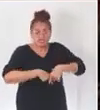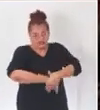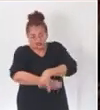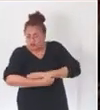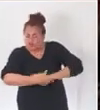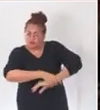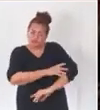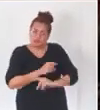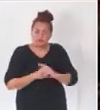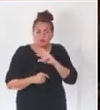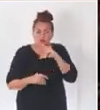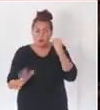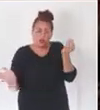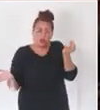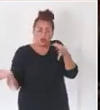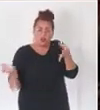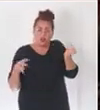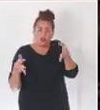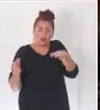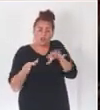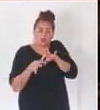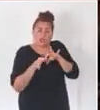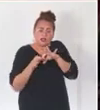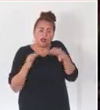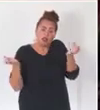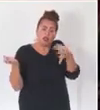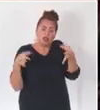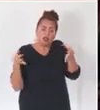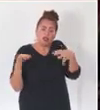peu d'humanité et de solidarité dans ce projet de loi de finances.